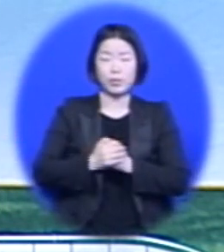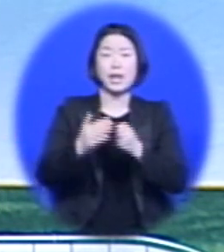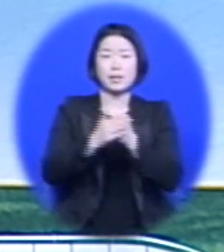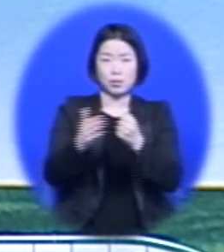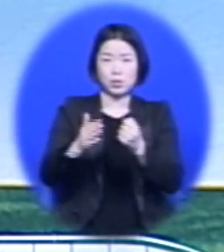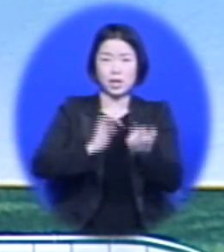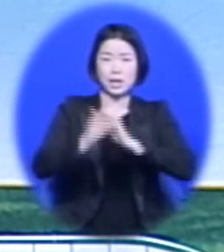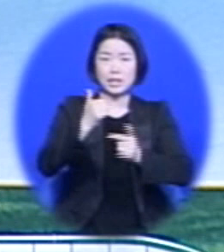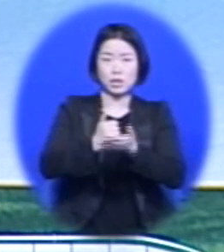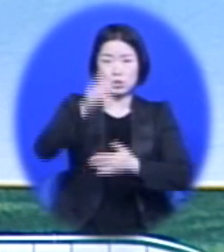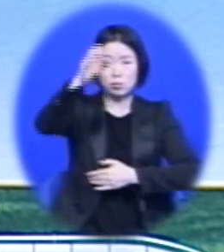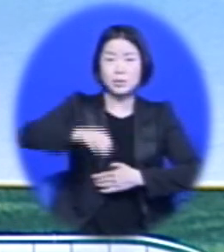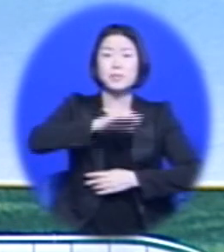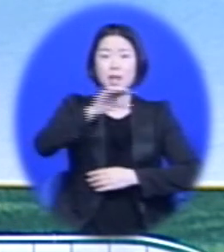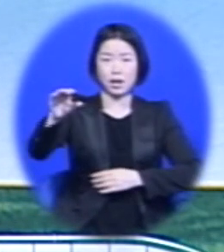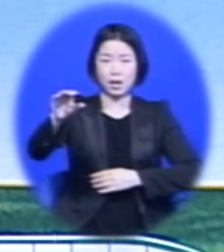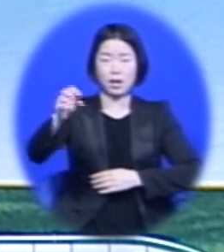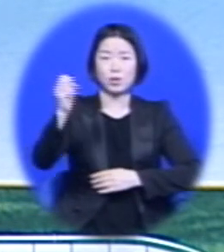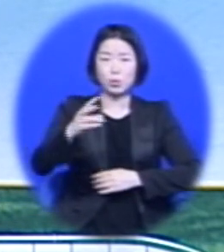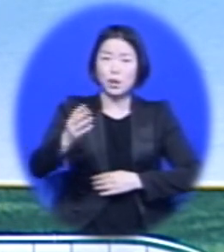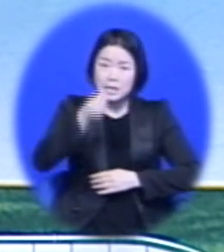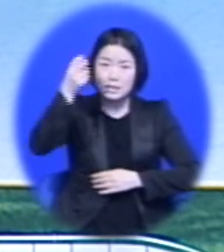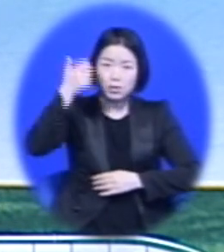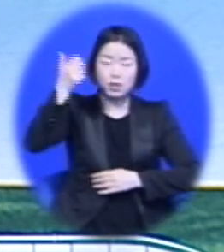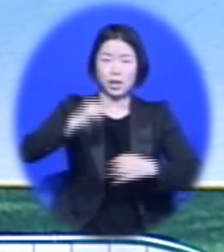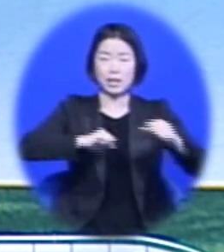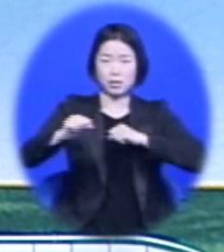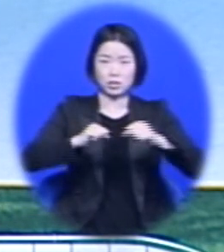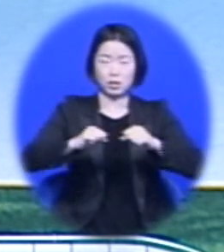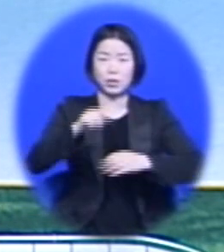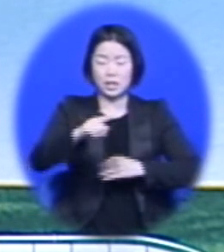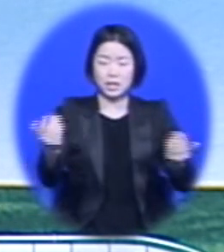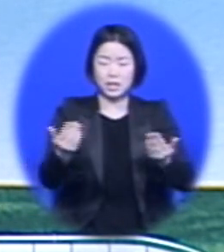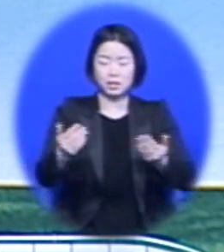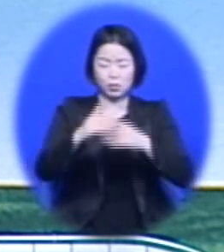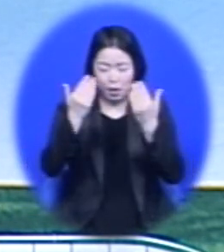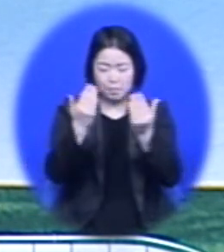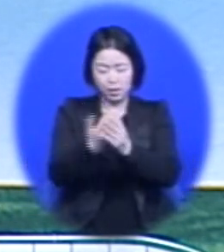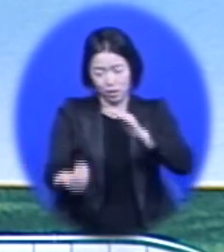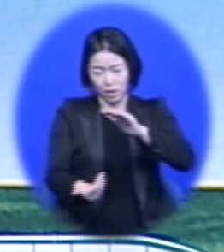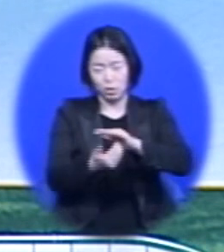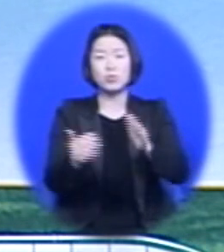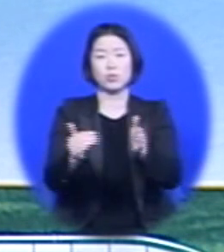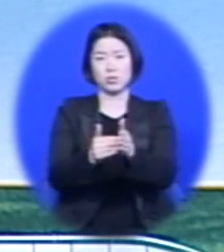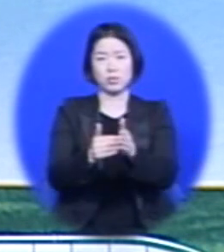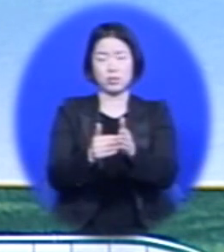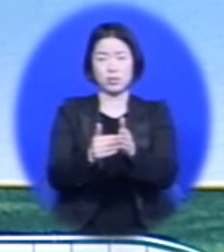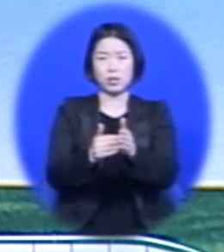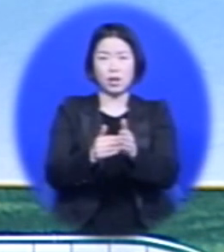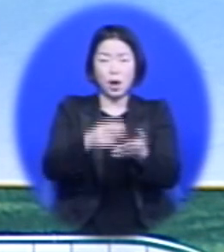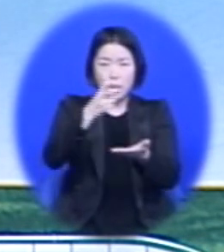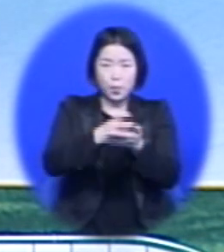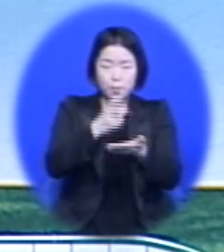그래서 예수님의 십자가와 성령의 역사로 이 일을 이루신 것입니다. 율법의 요구를